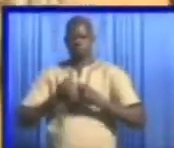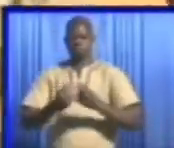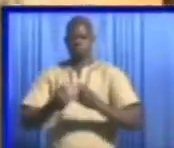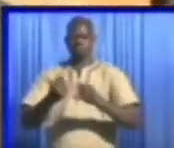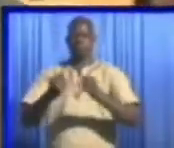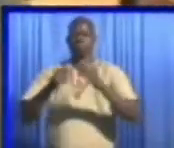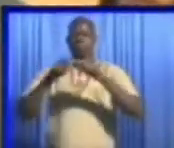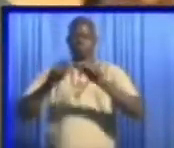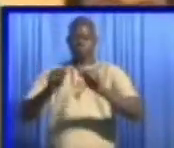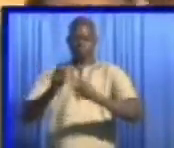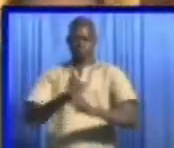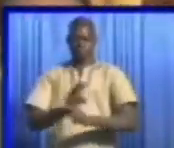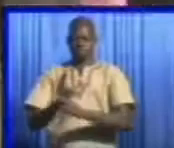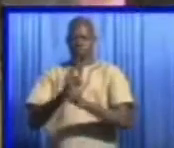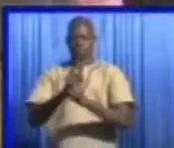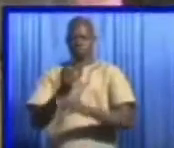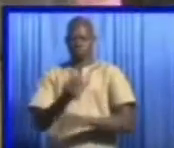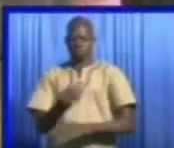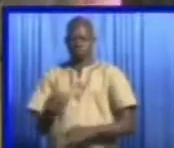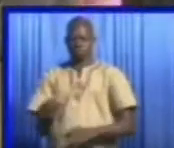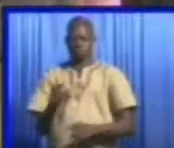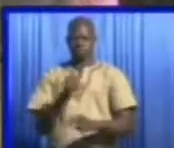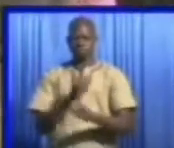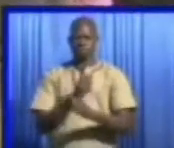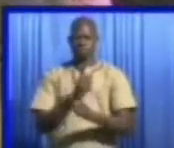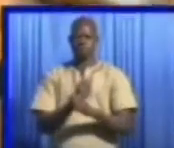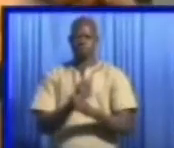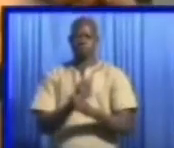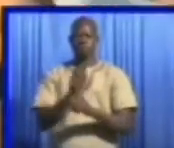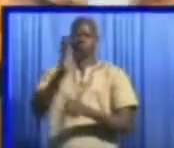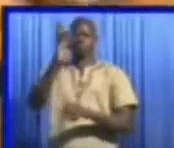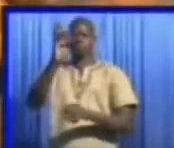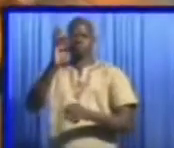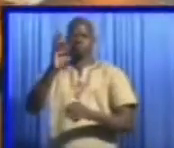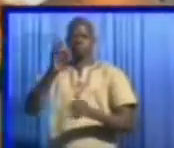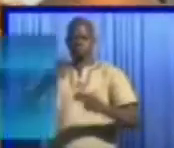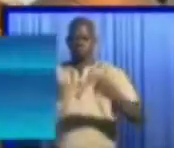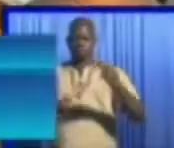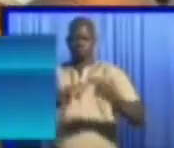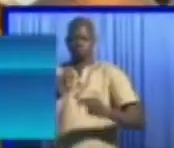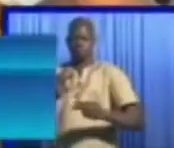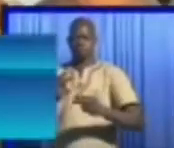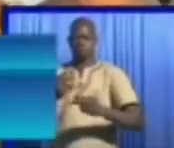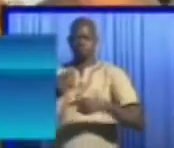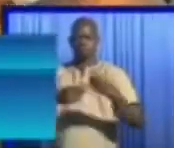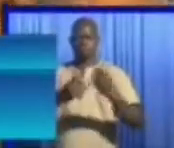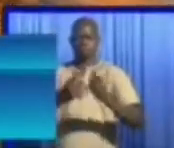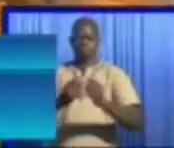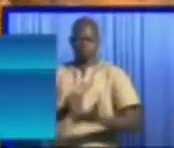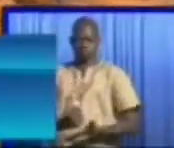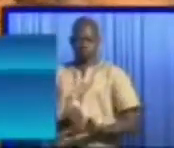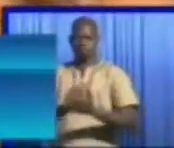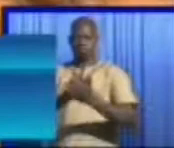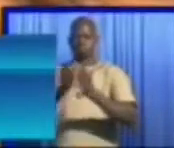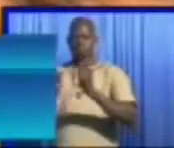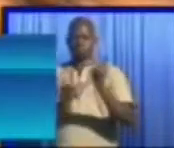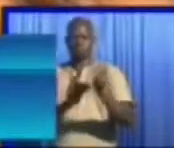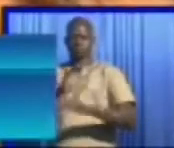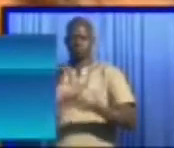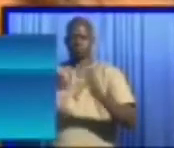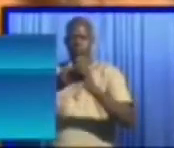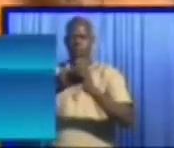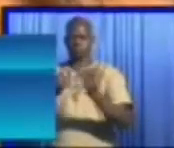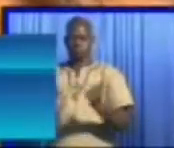insisté sur l'entretien de ses outils de travail. Six véhicules vont appuyer la direction générale au niveau central ici